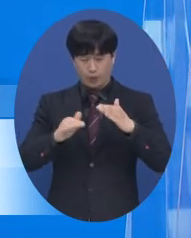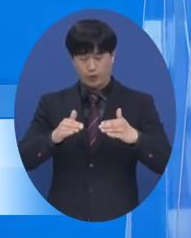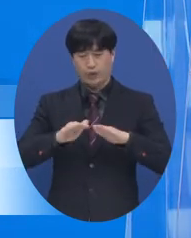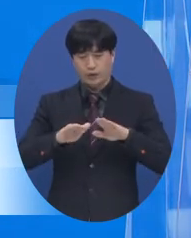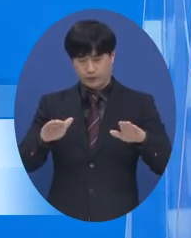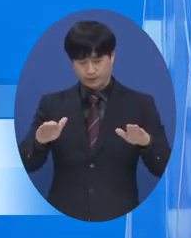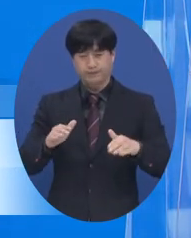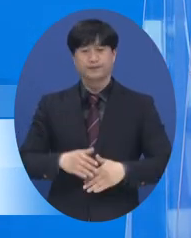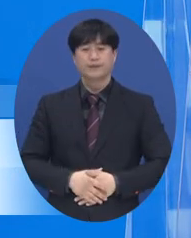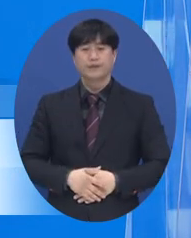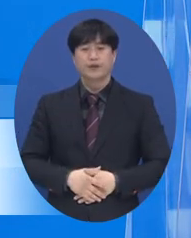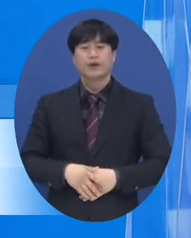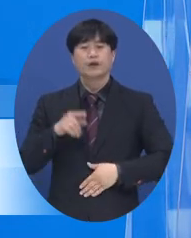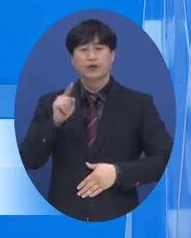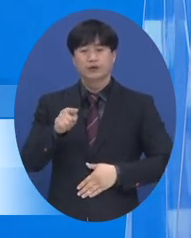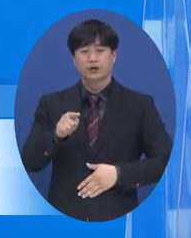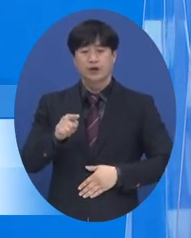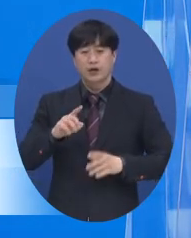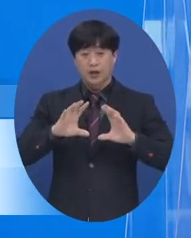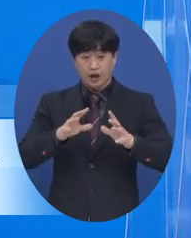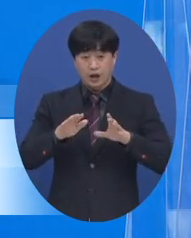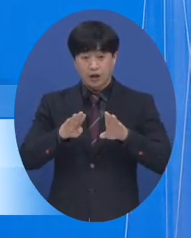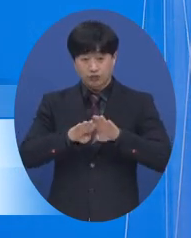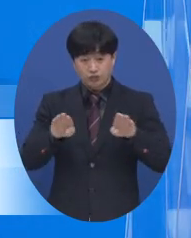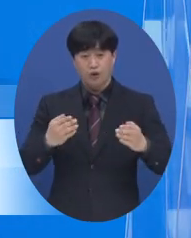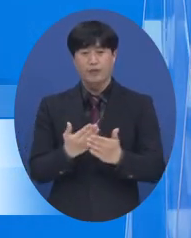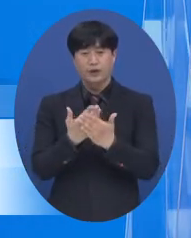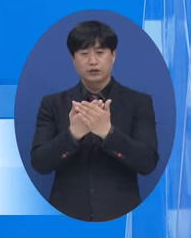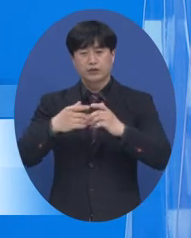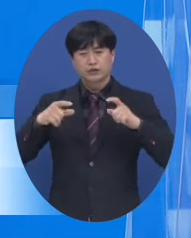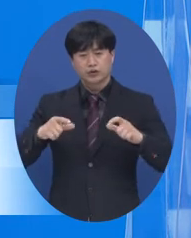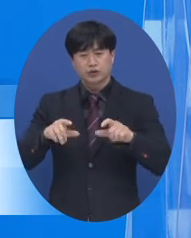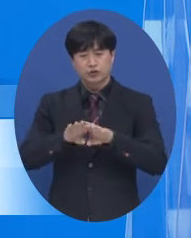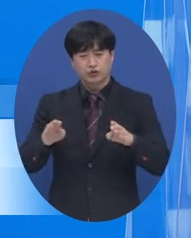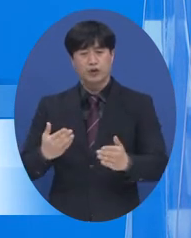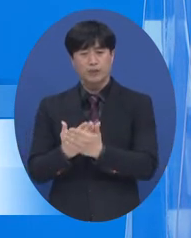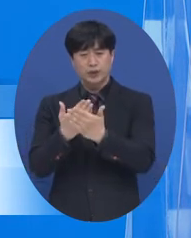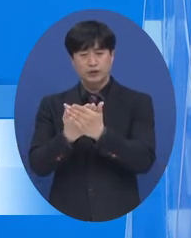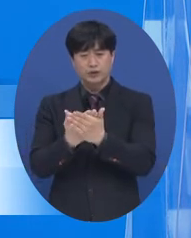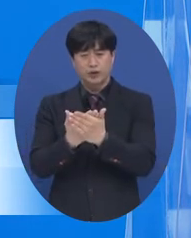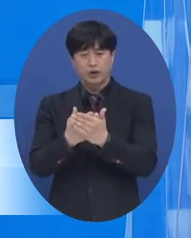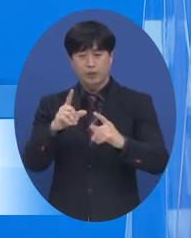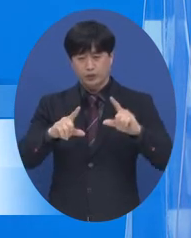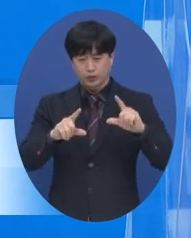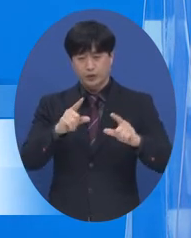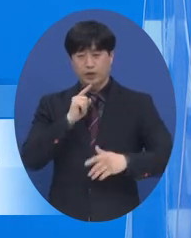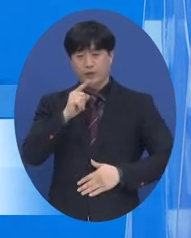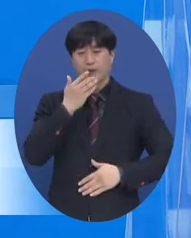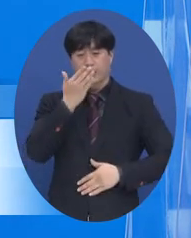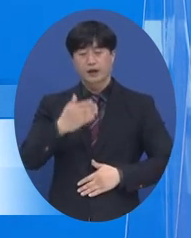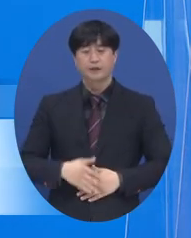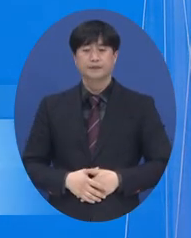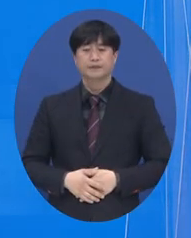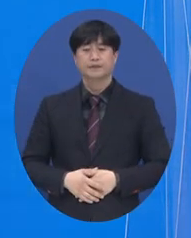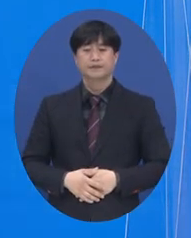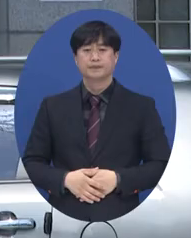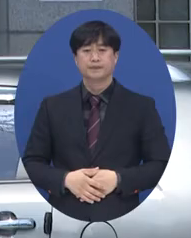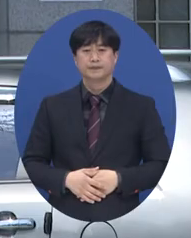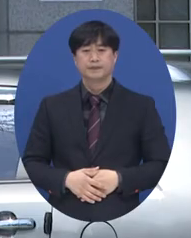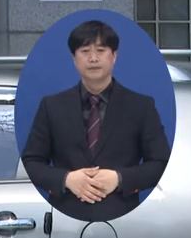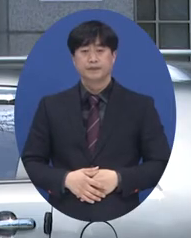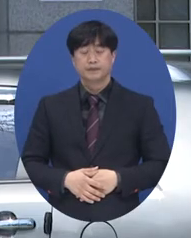공정한 것입니다. 이것이 바로 국토 균형 발전, 지역 균형 발전의 지향이라고 할수